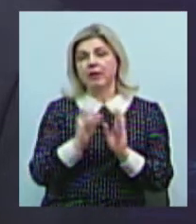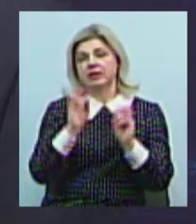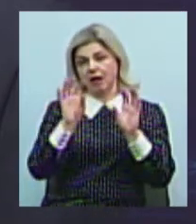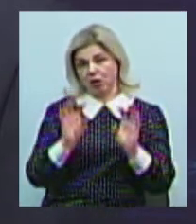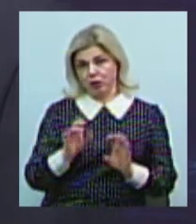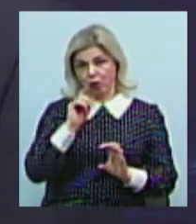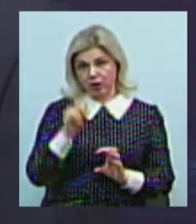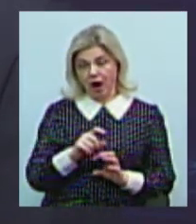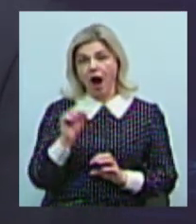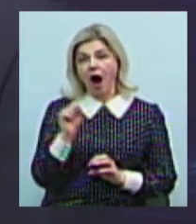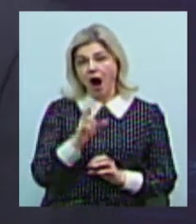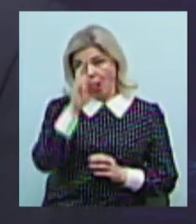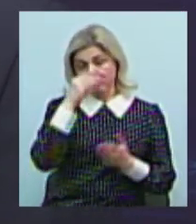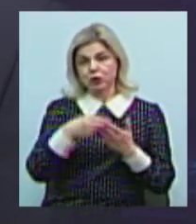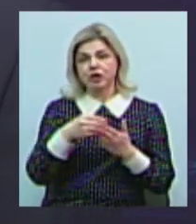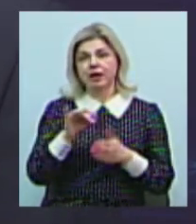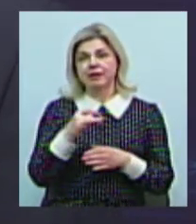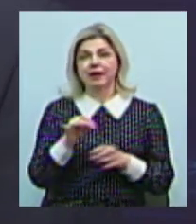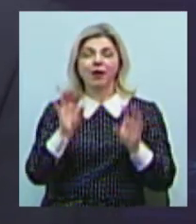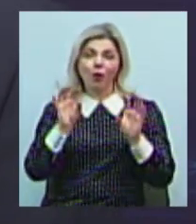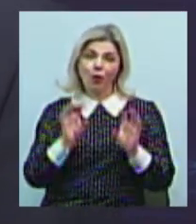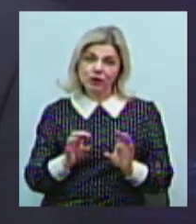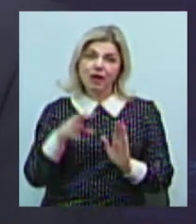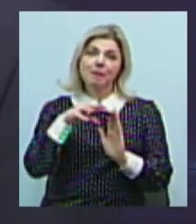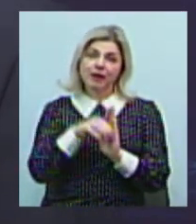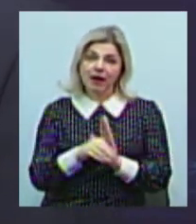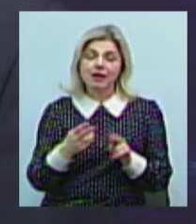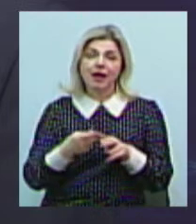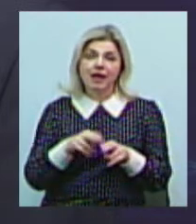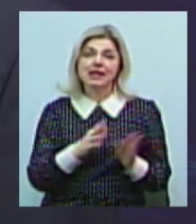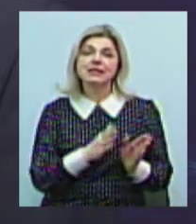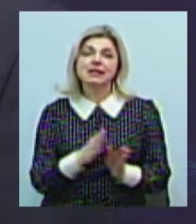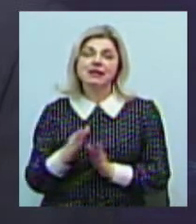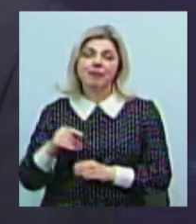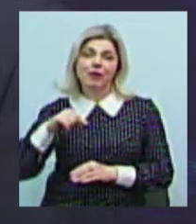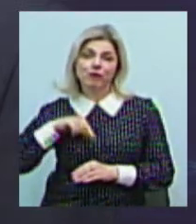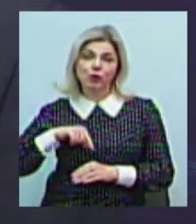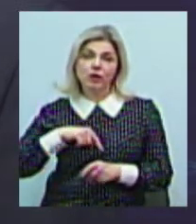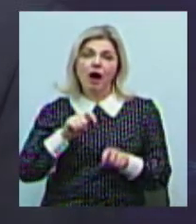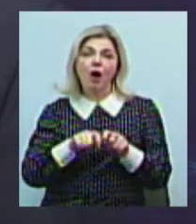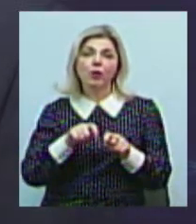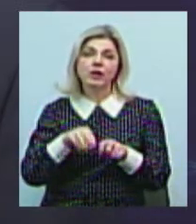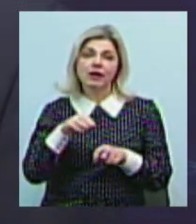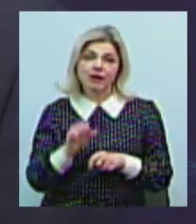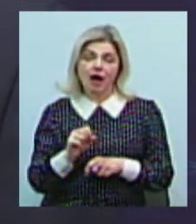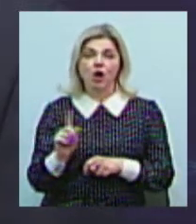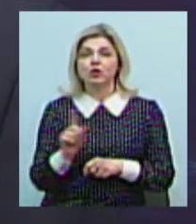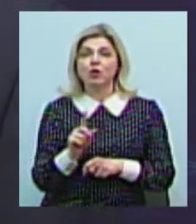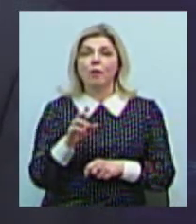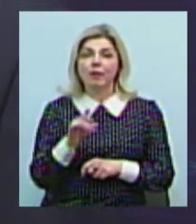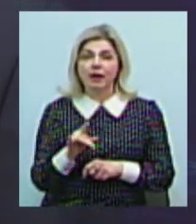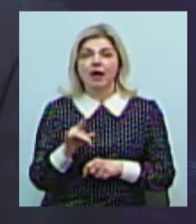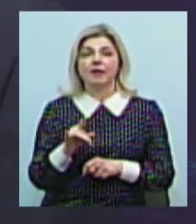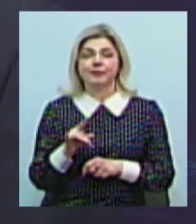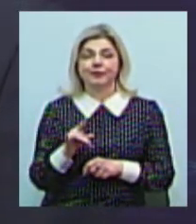кодекс, предполагая появление этой самой системы внутреннего аудита и контроля, то есть